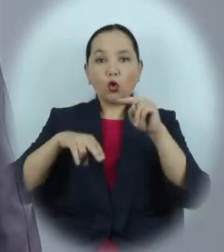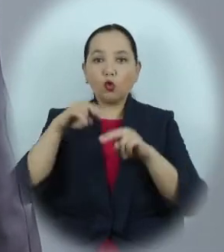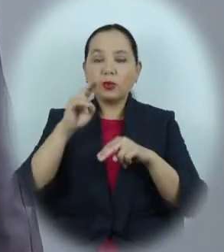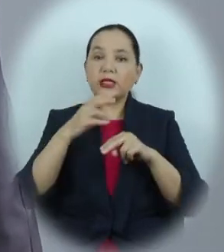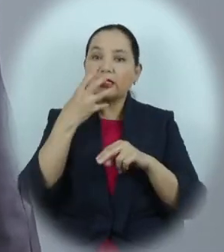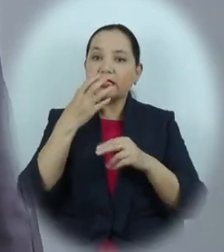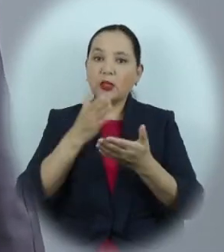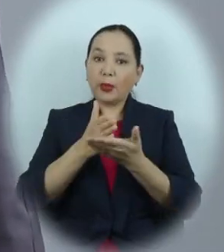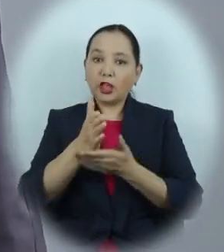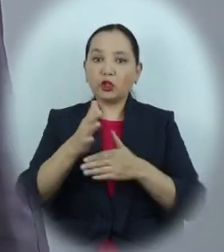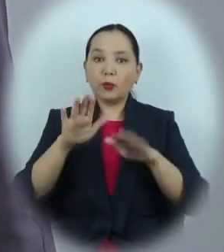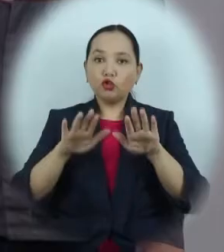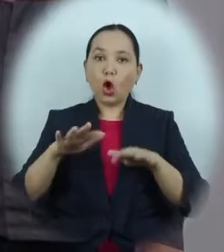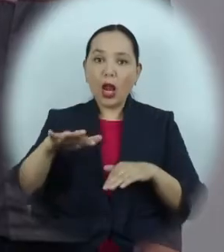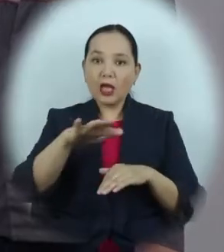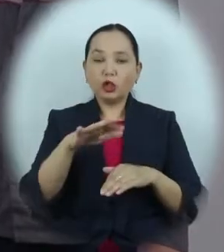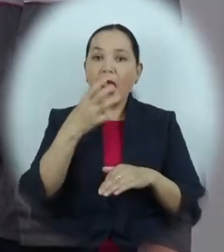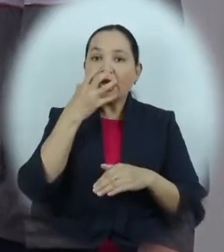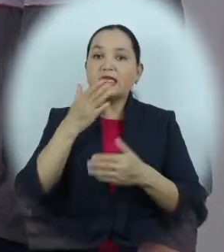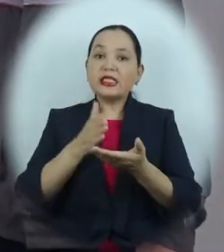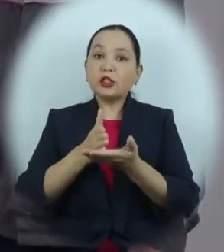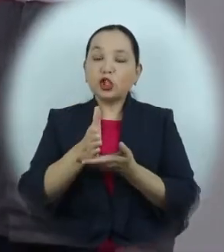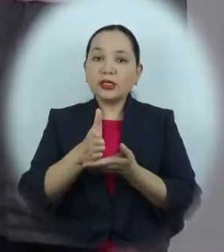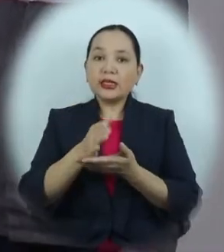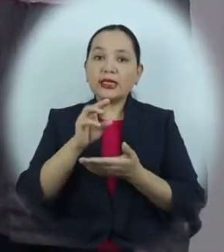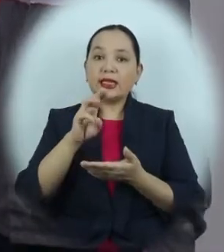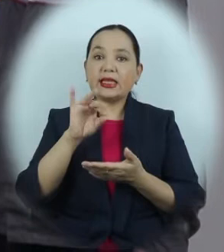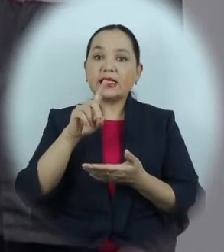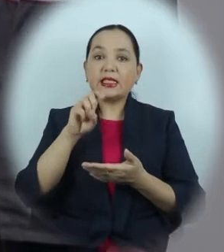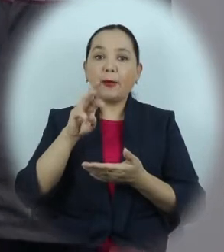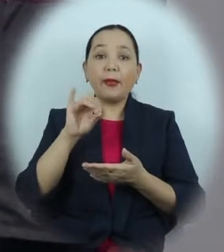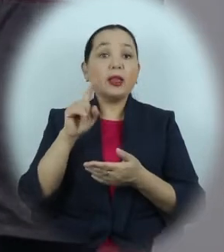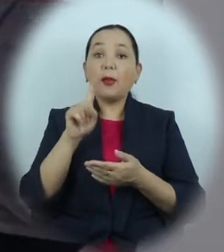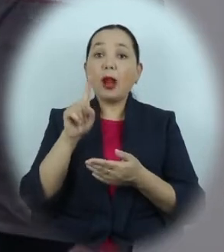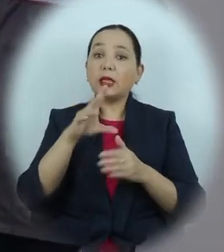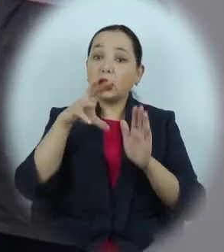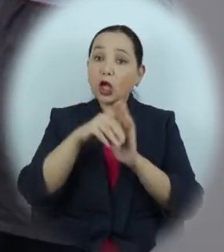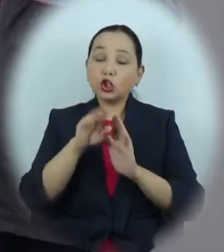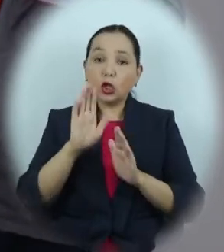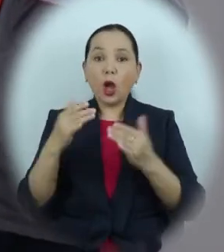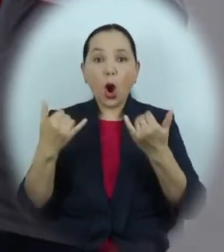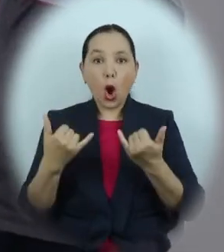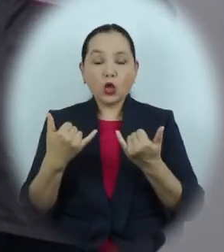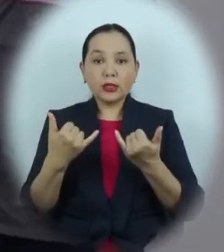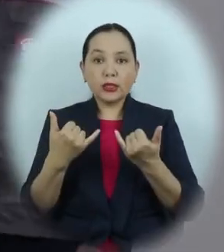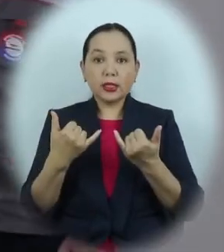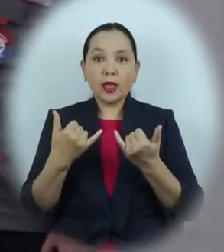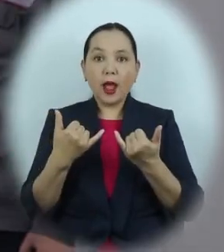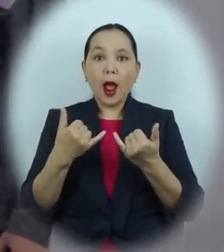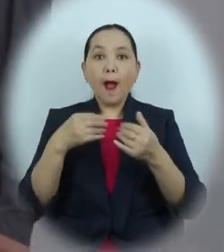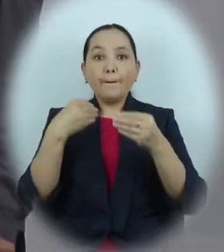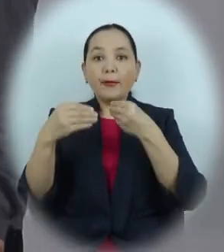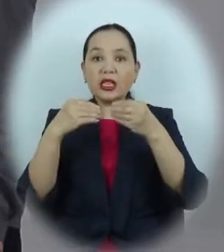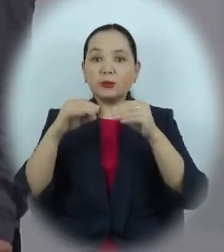chizmalariga isitish tizimini joylashtirish. Isitish tizimi nimalardan tashkil topadi? Hozirgi ana